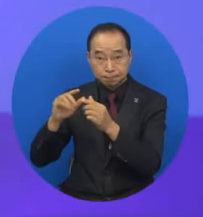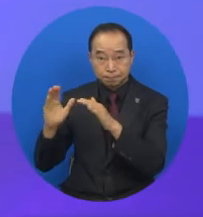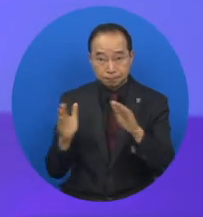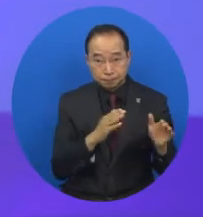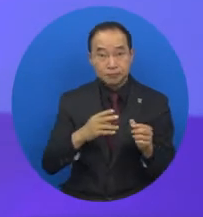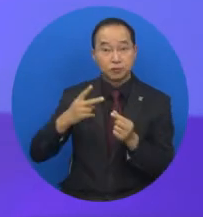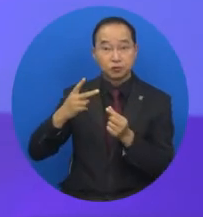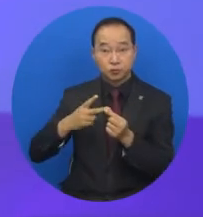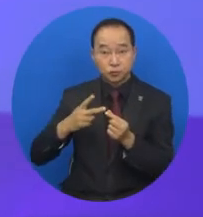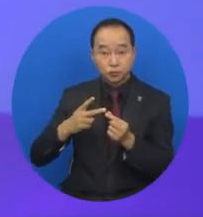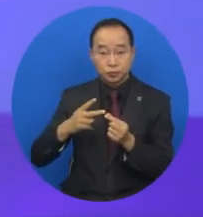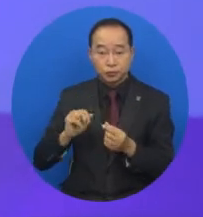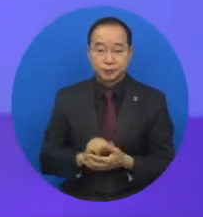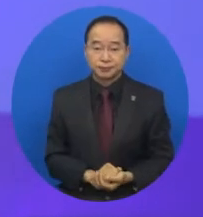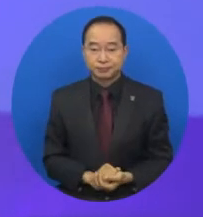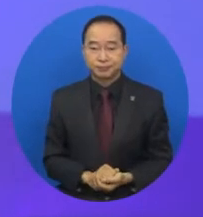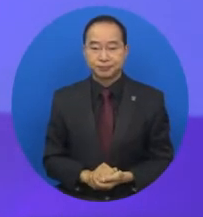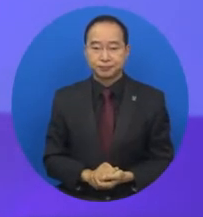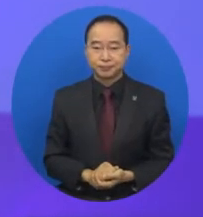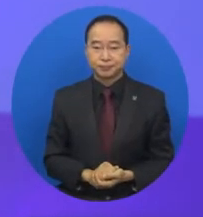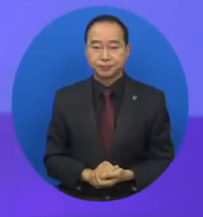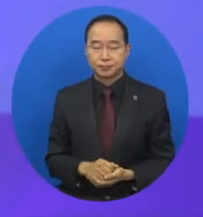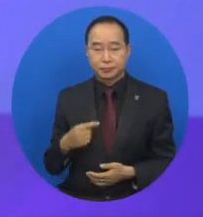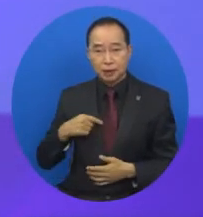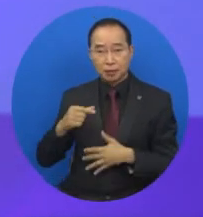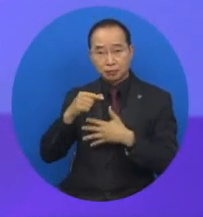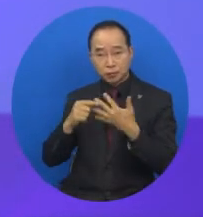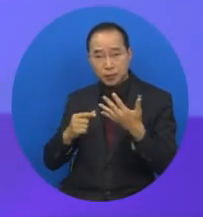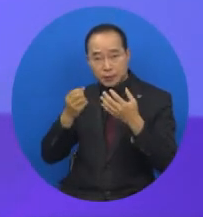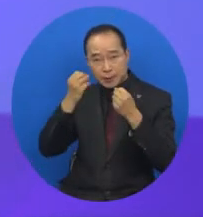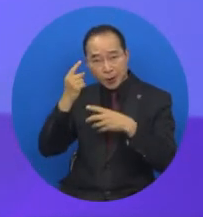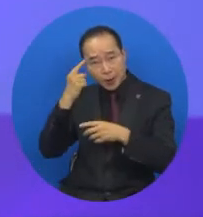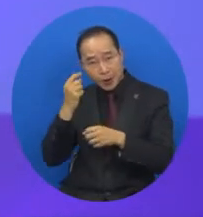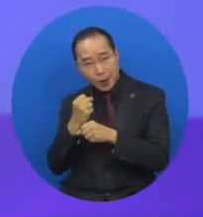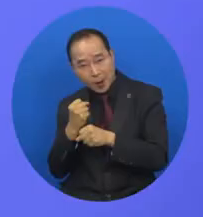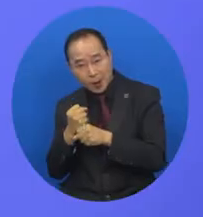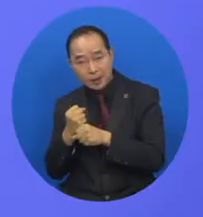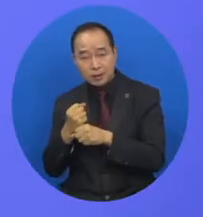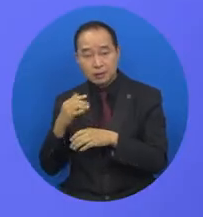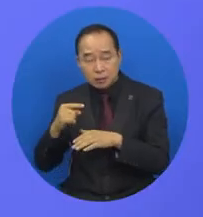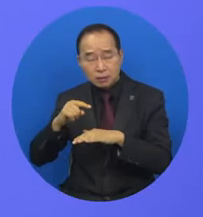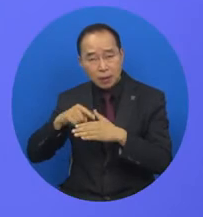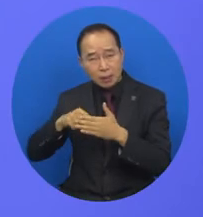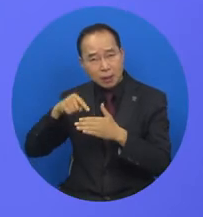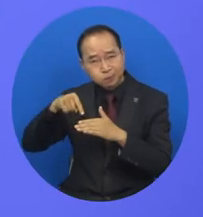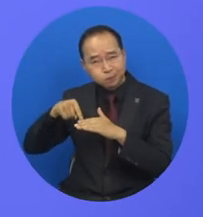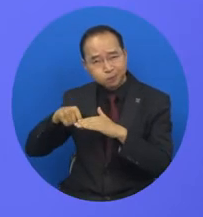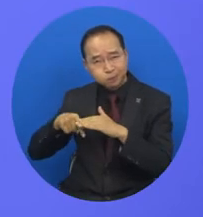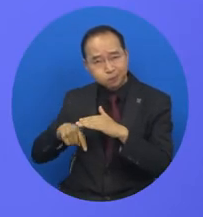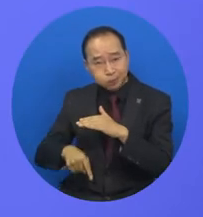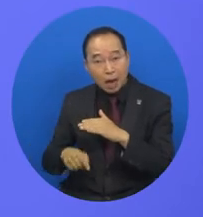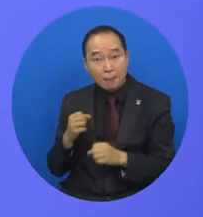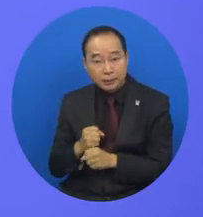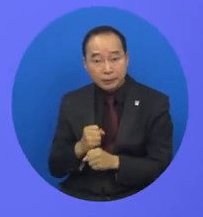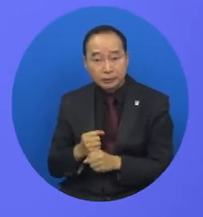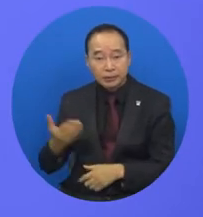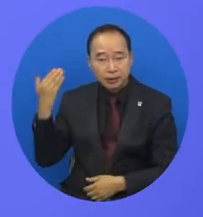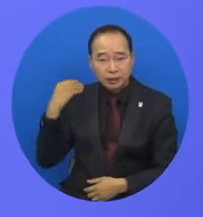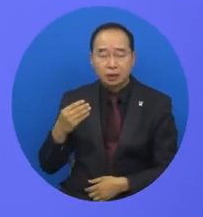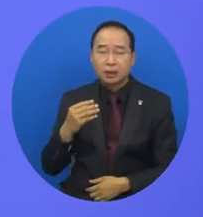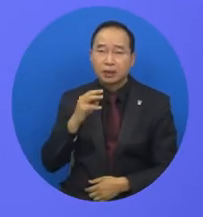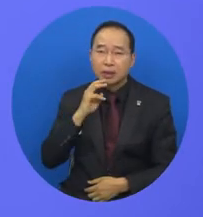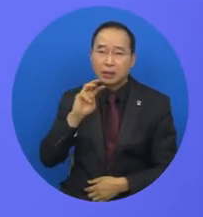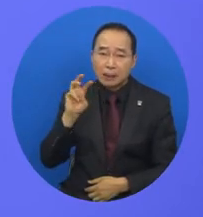저희 두 번째 스코어는 프로그램의 개발과 임상의 심화였습니다. 30대 중반에서 60대